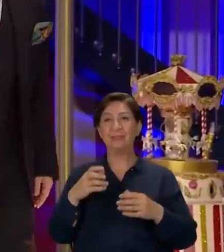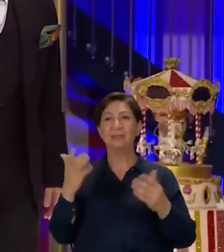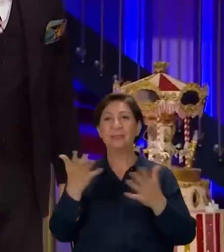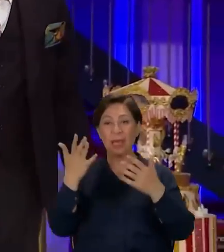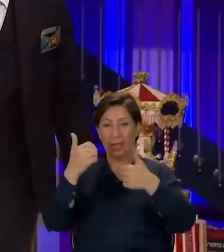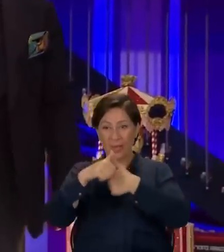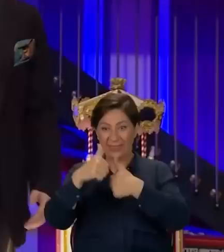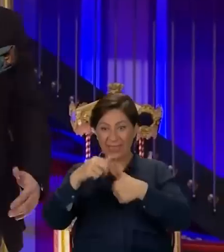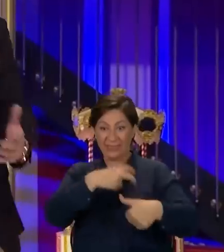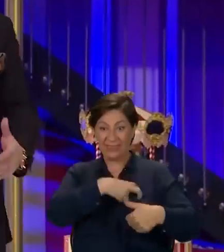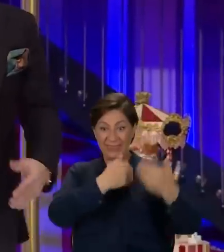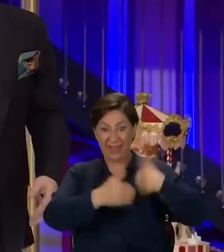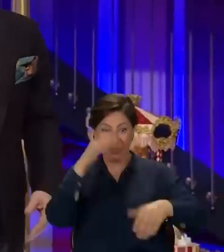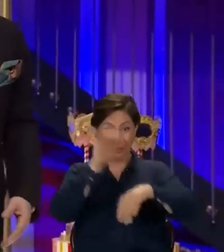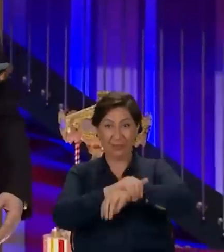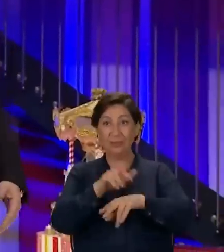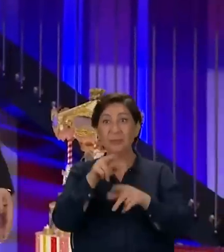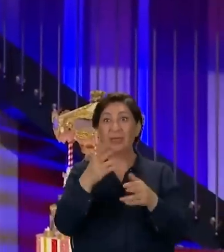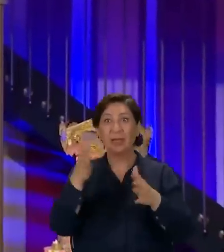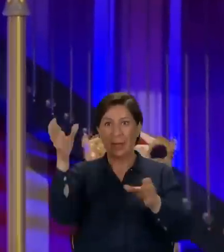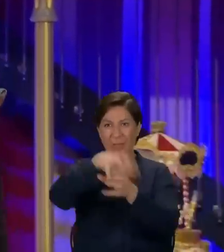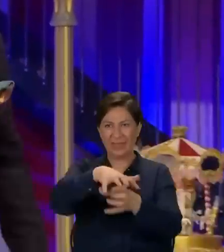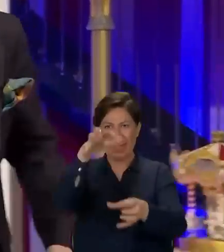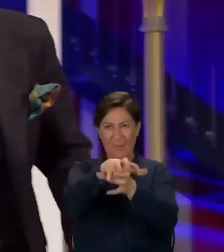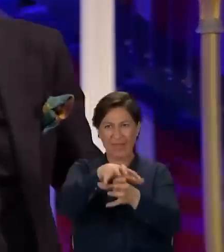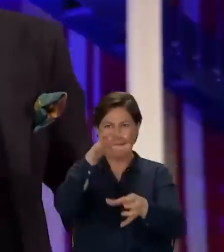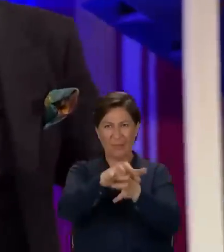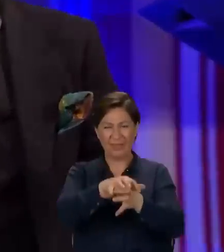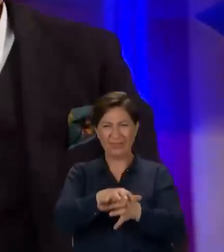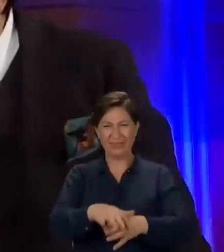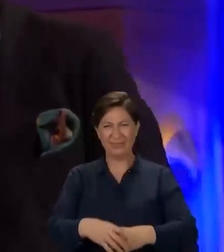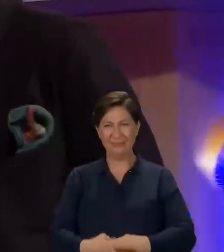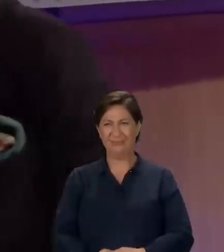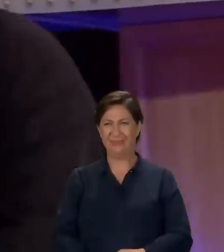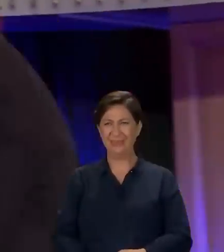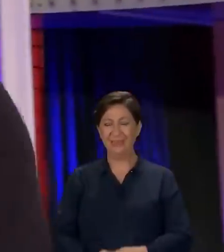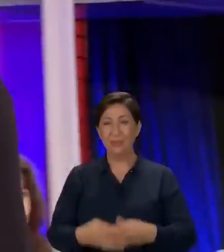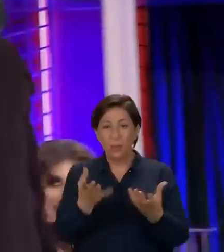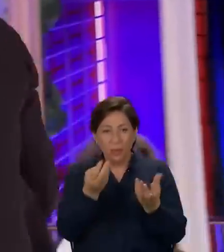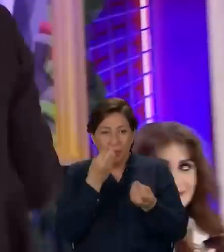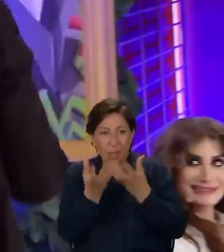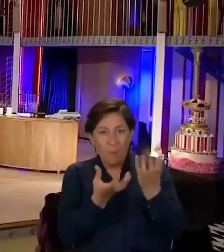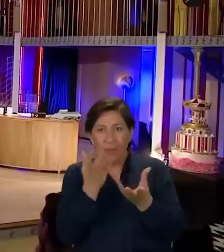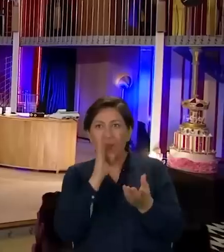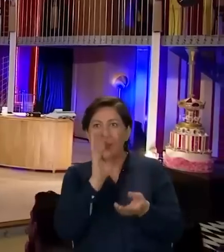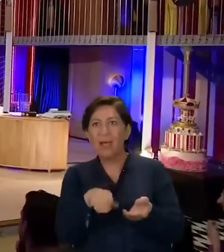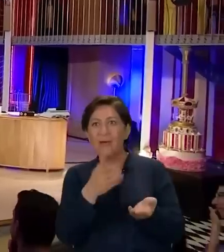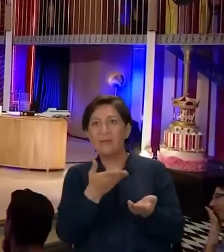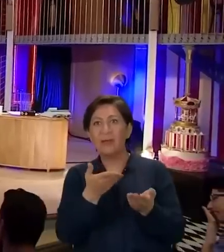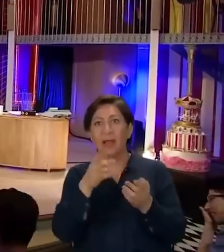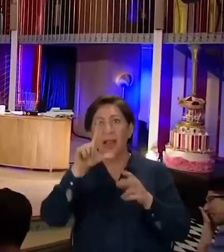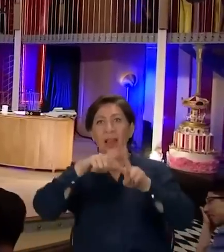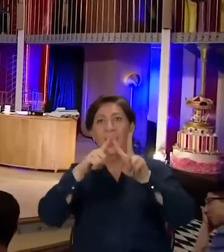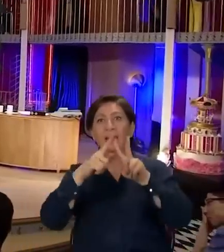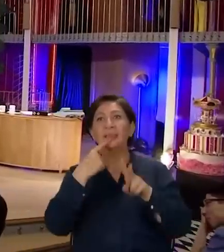Sanki karısının aşığını yakaladı. Öyle bir şey. Kapat! Kapat ulan! Lan yemek yapıyorsunuz. Özür dilerim